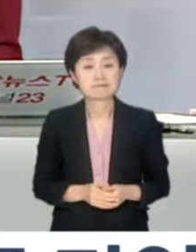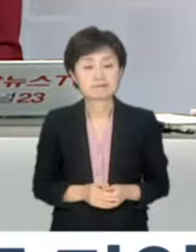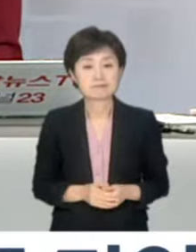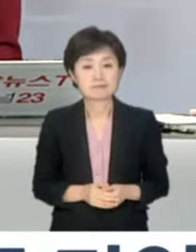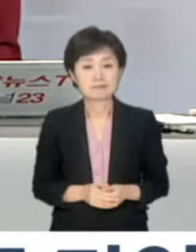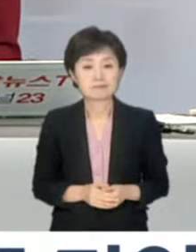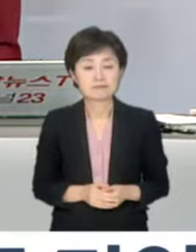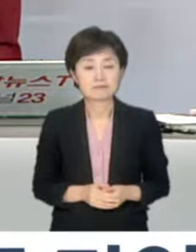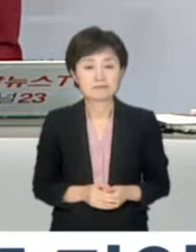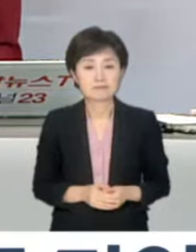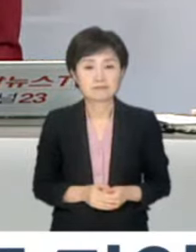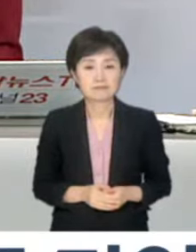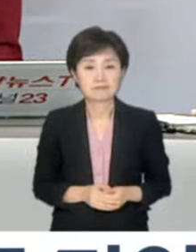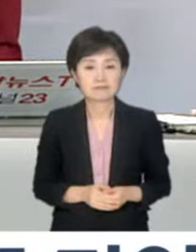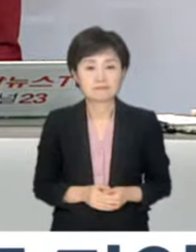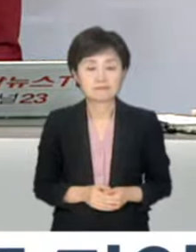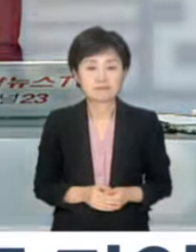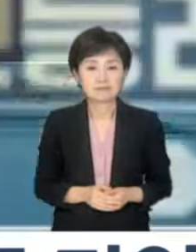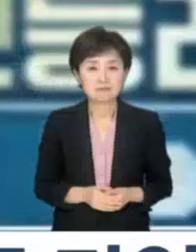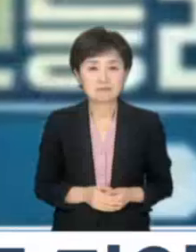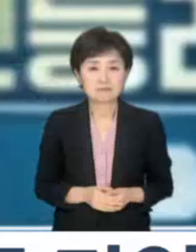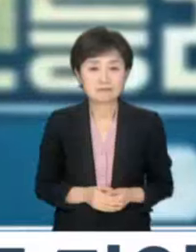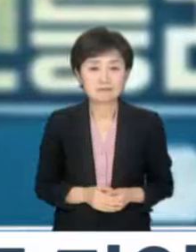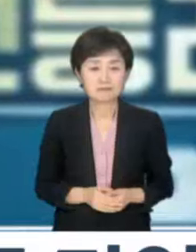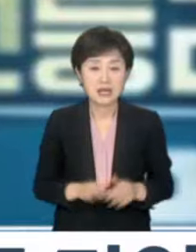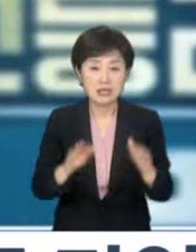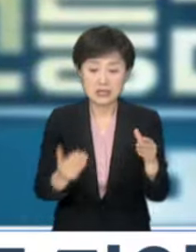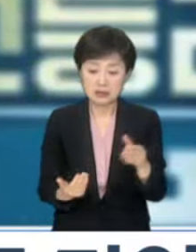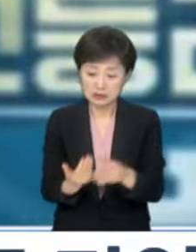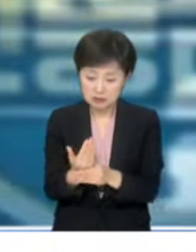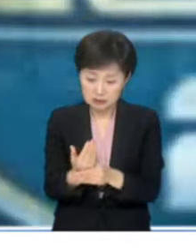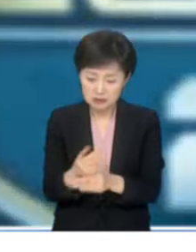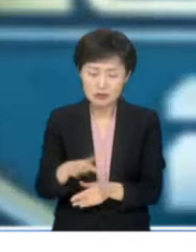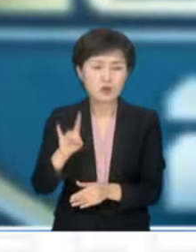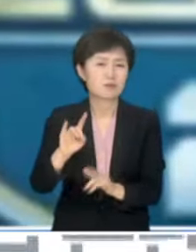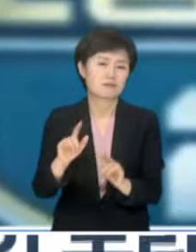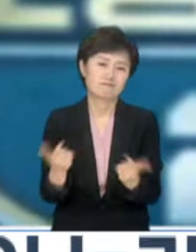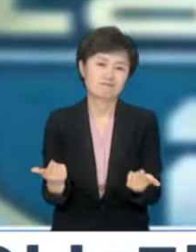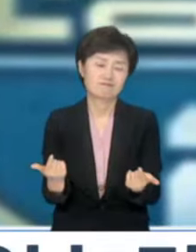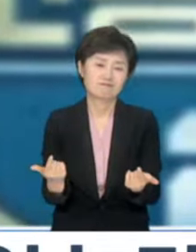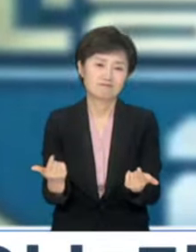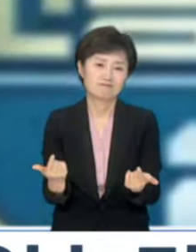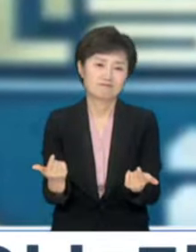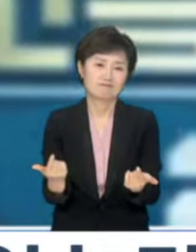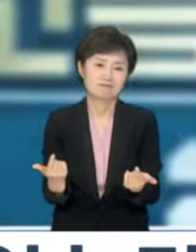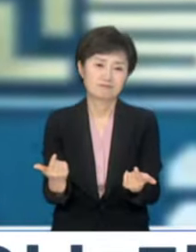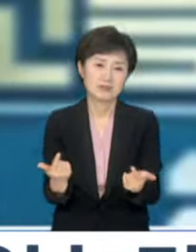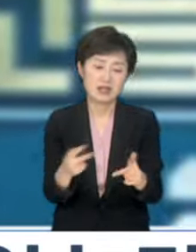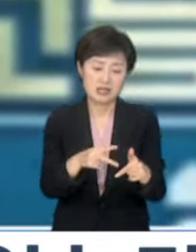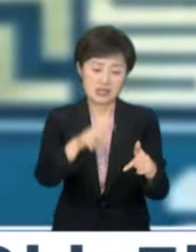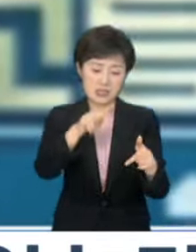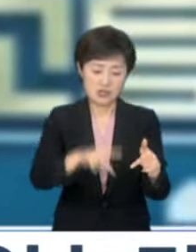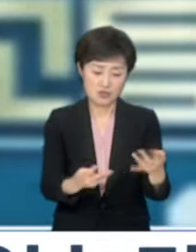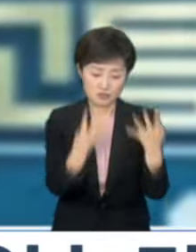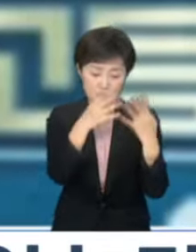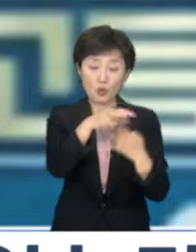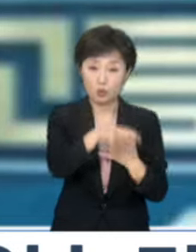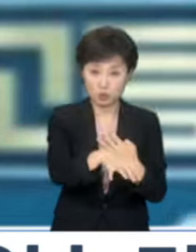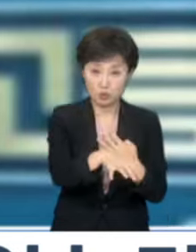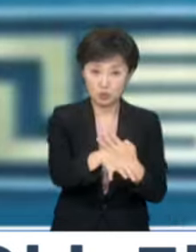뚫렸다고 봐야겠죠. 근데 좀 충격적인 것은 이번 사건이 처음이 아니라는 것입니다. 특히 이제 지금 인천구치소로 확인이